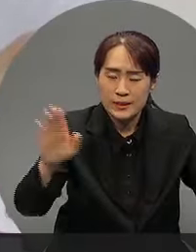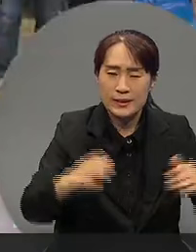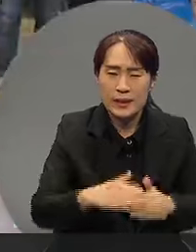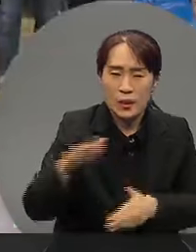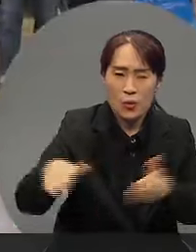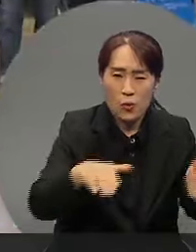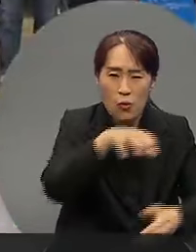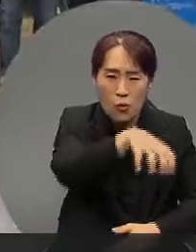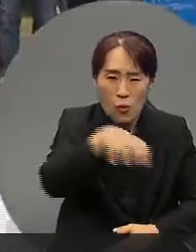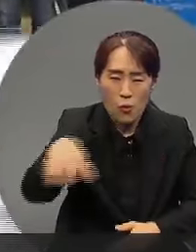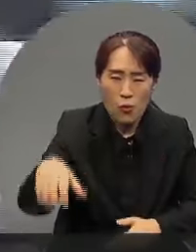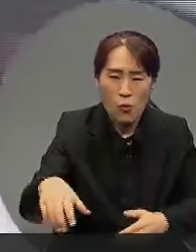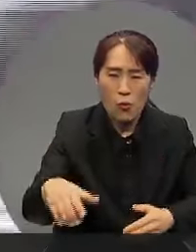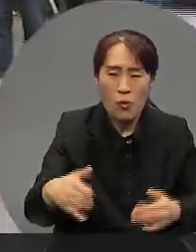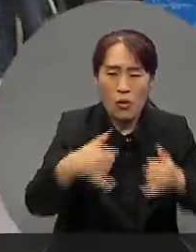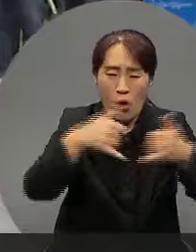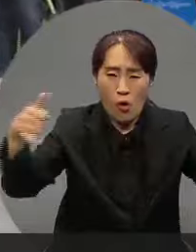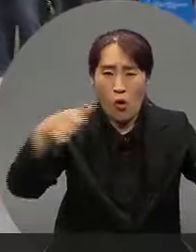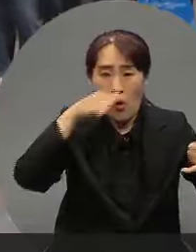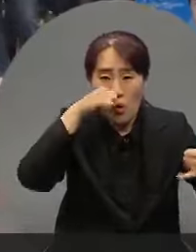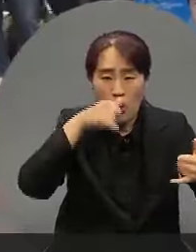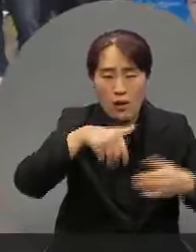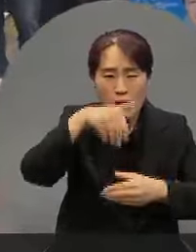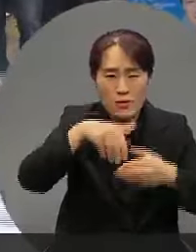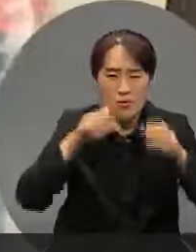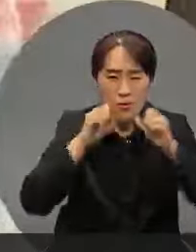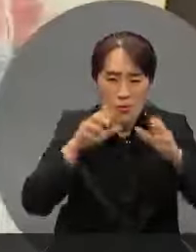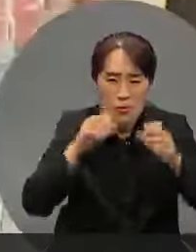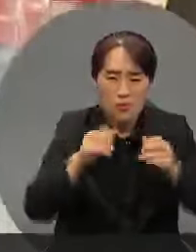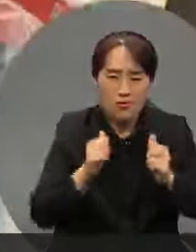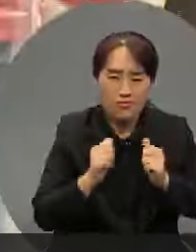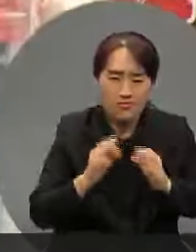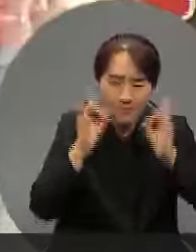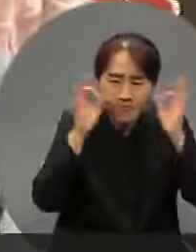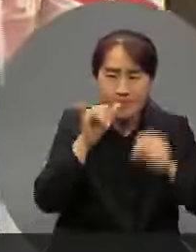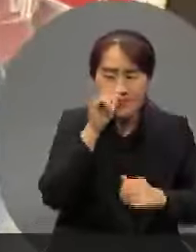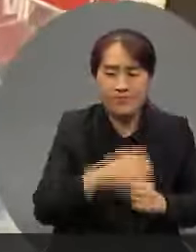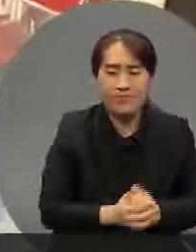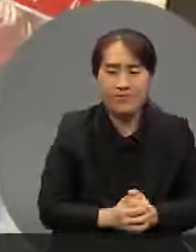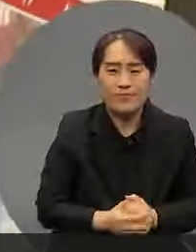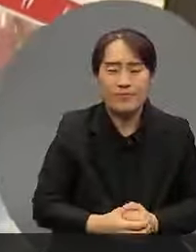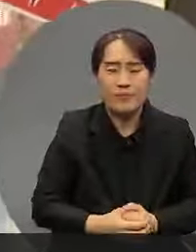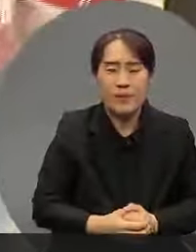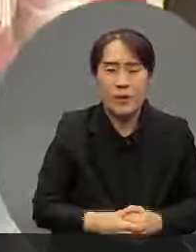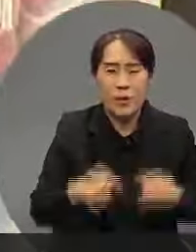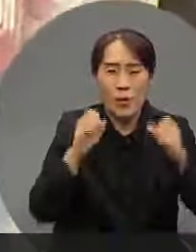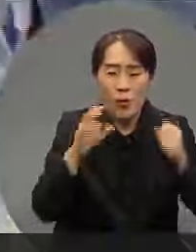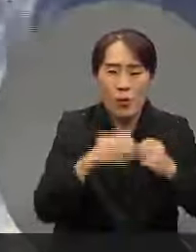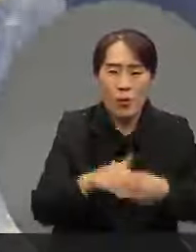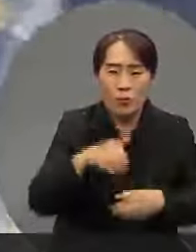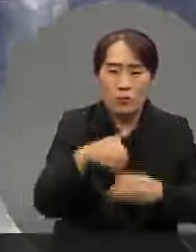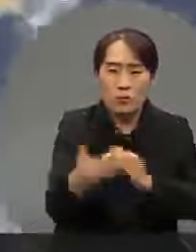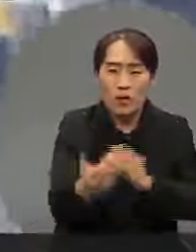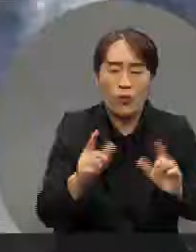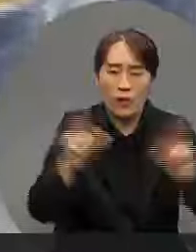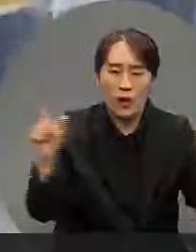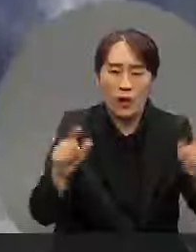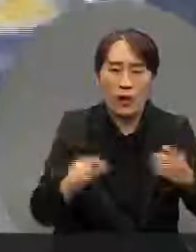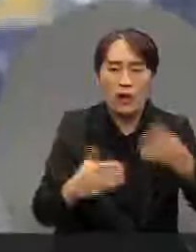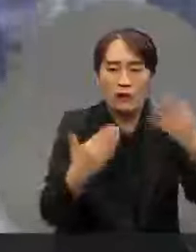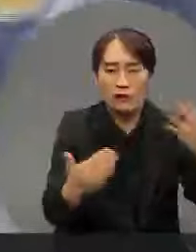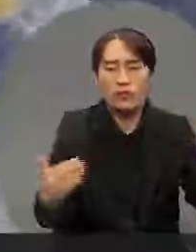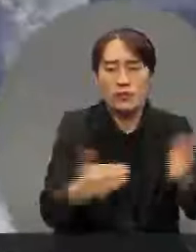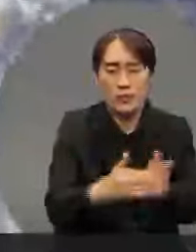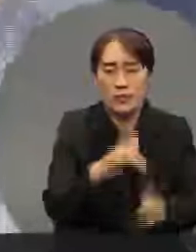길마다 후보들의 현수막까지 등장해 선거 분위기를 돋웠습니다. 4.10 총선 선거운동은 투표일 전날인 다음 달